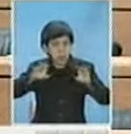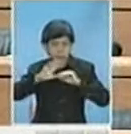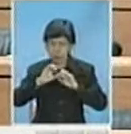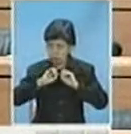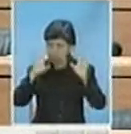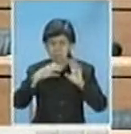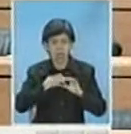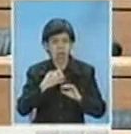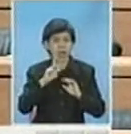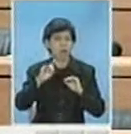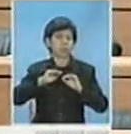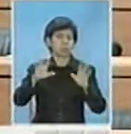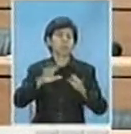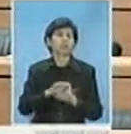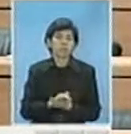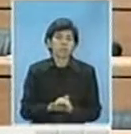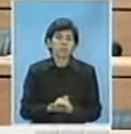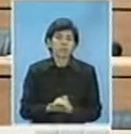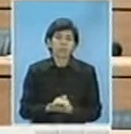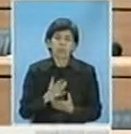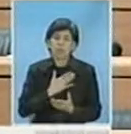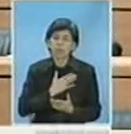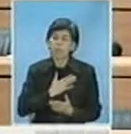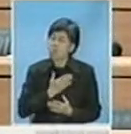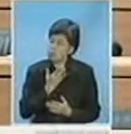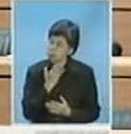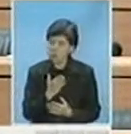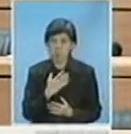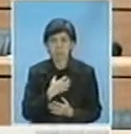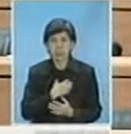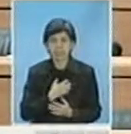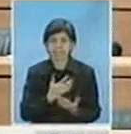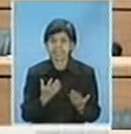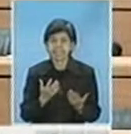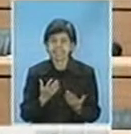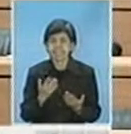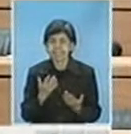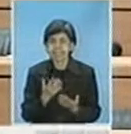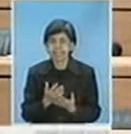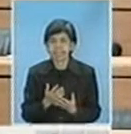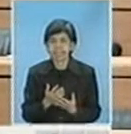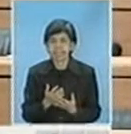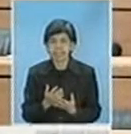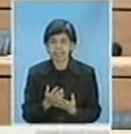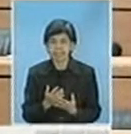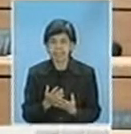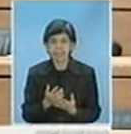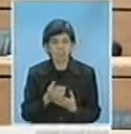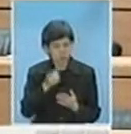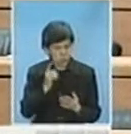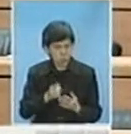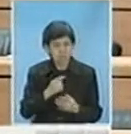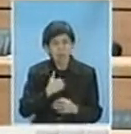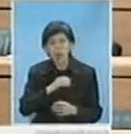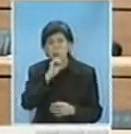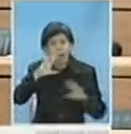ขาเรียกร้องขึ้นมานอกจากนั้นแล้วสิ่งที่ผมเรียกร้องก็คือว่าไม่มีอะไรจะดีไปกว่าทวงค